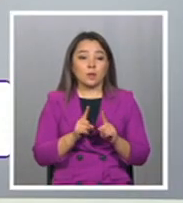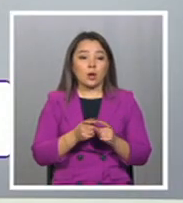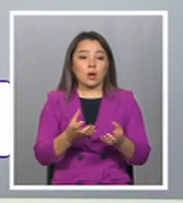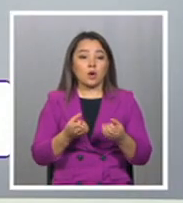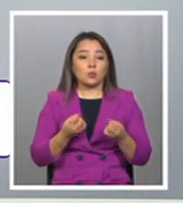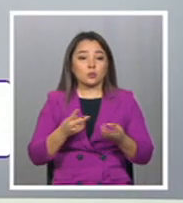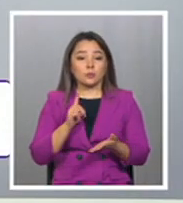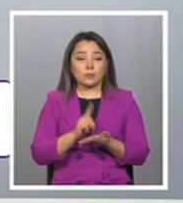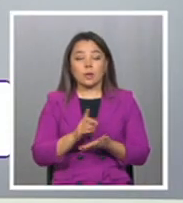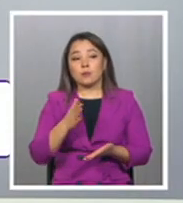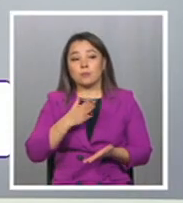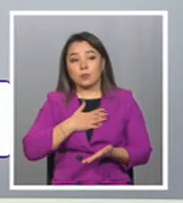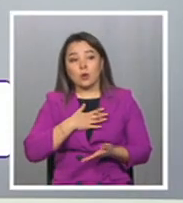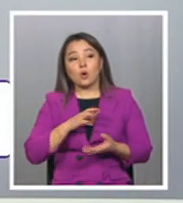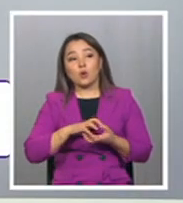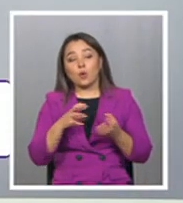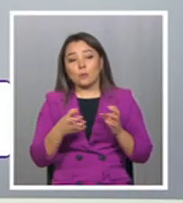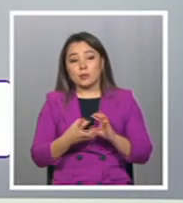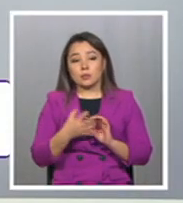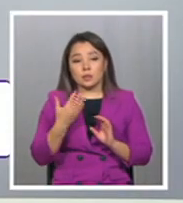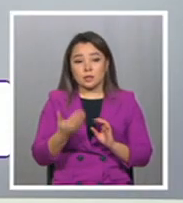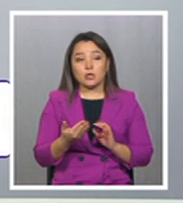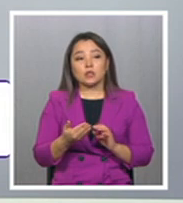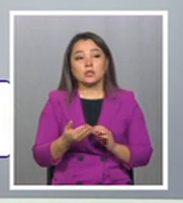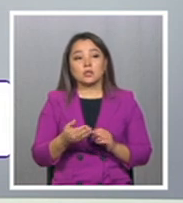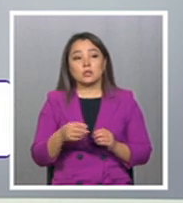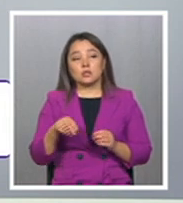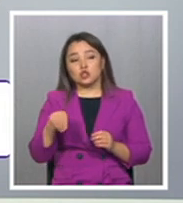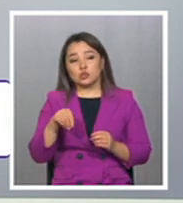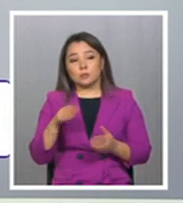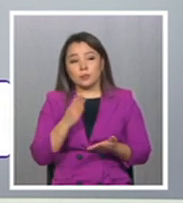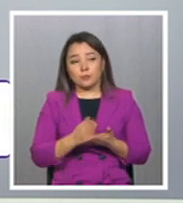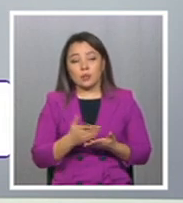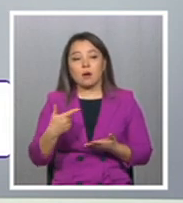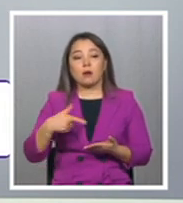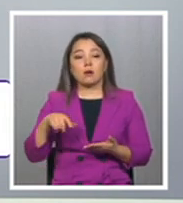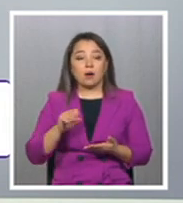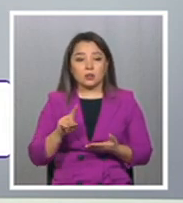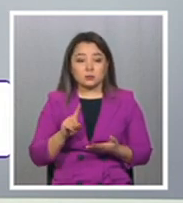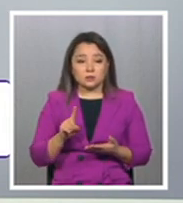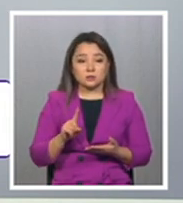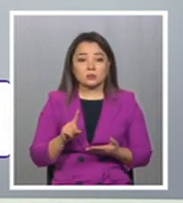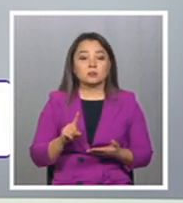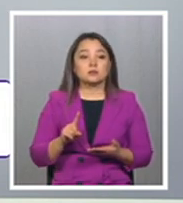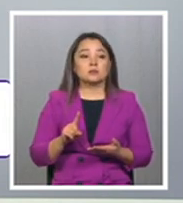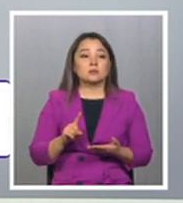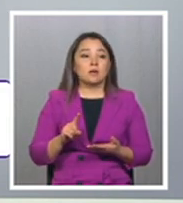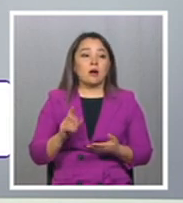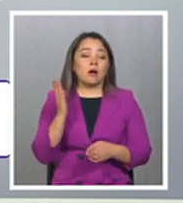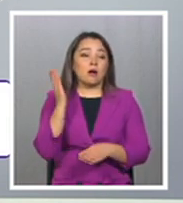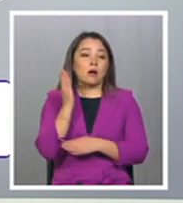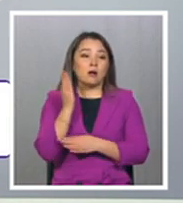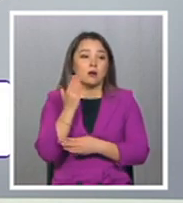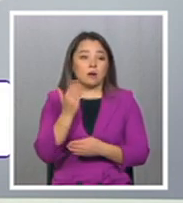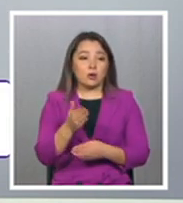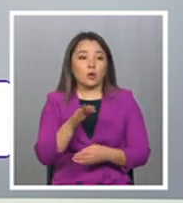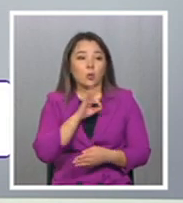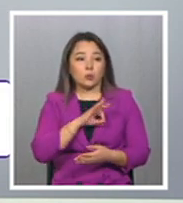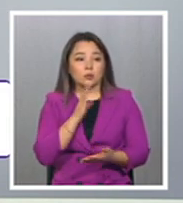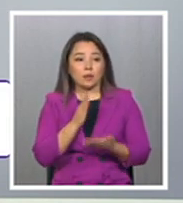үшін біз көмірді, шымтезекті, газды, ағашты